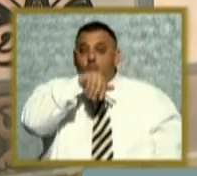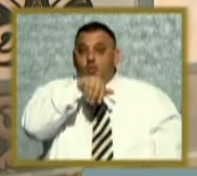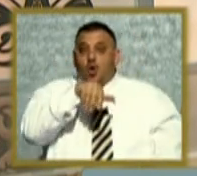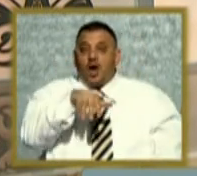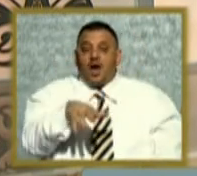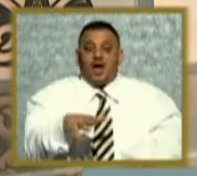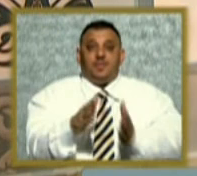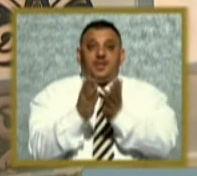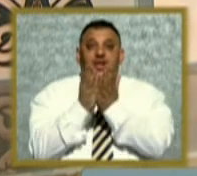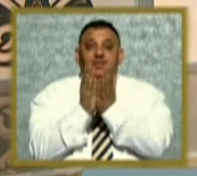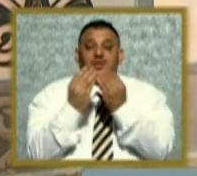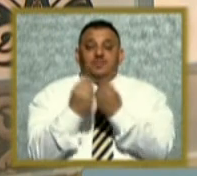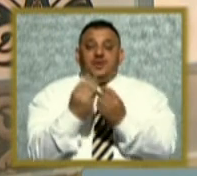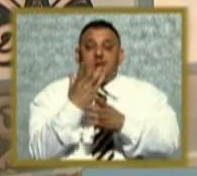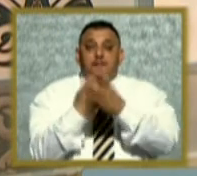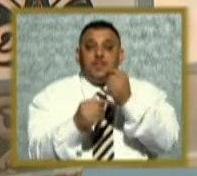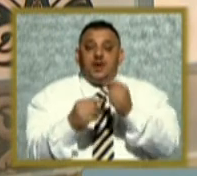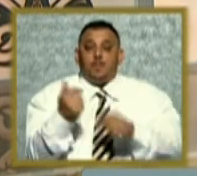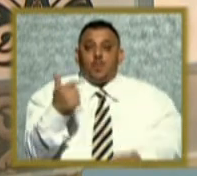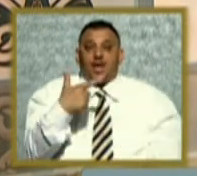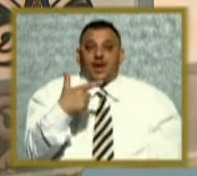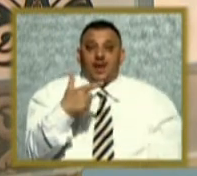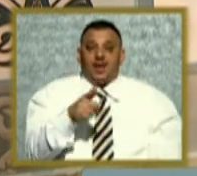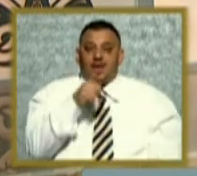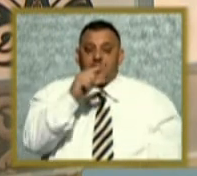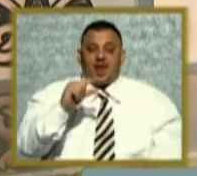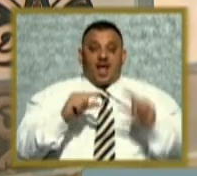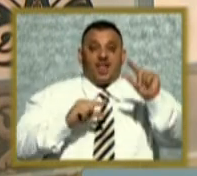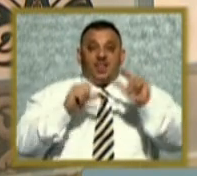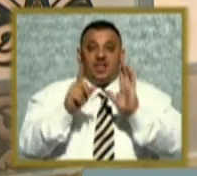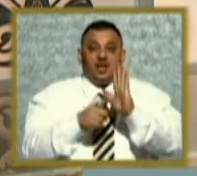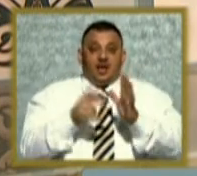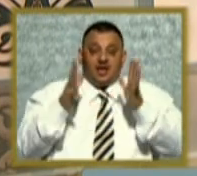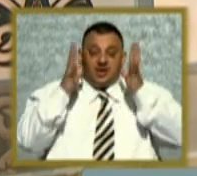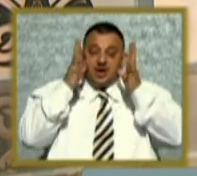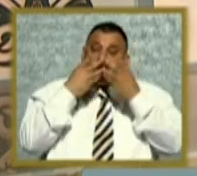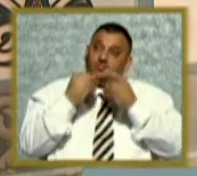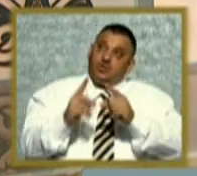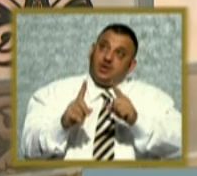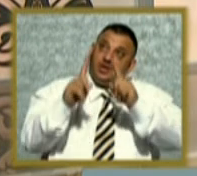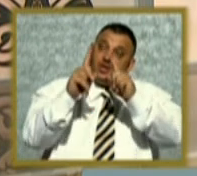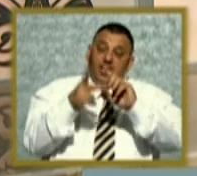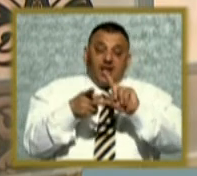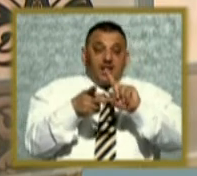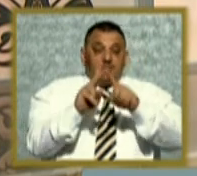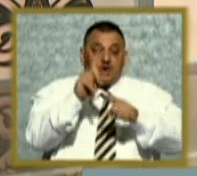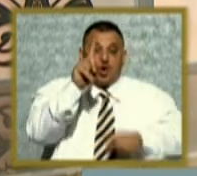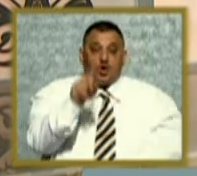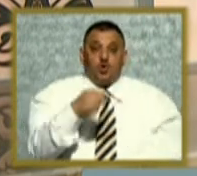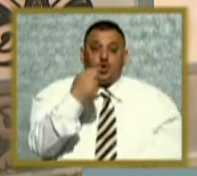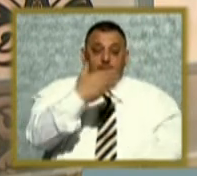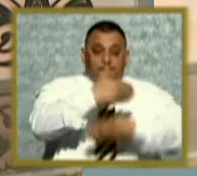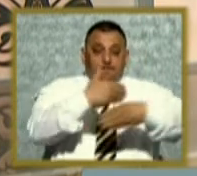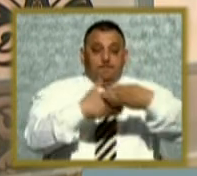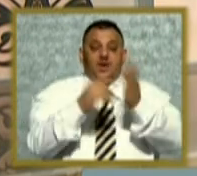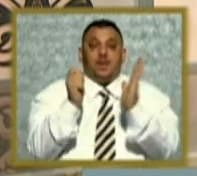إيه. قبل الصديق رضي الله عنها. إيه. قالت في الحديث يعني من صلى لله 12 ركعة في اليوم بنى الله